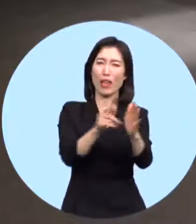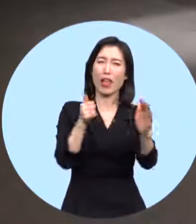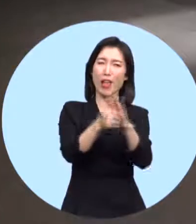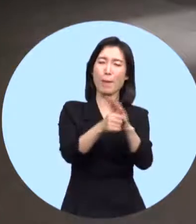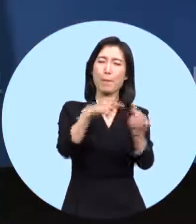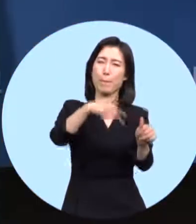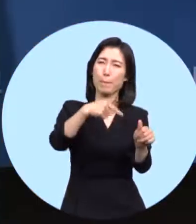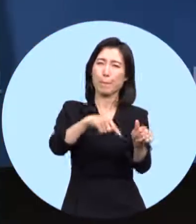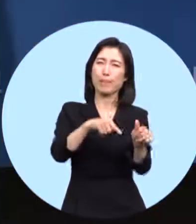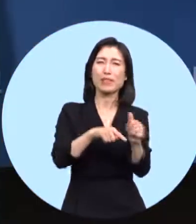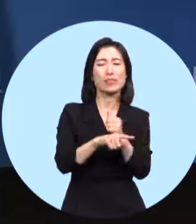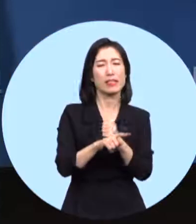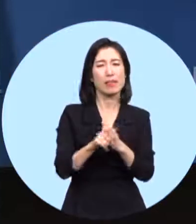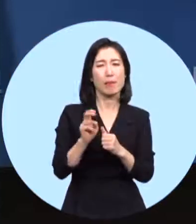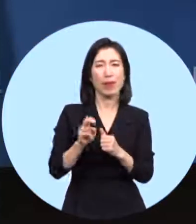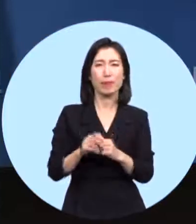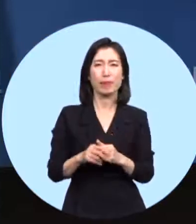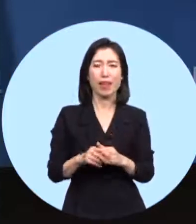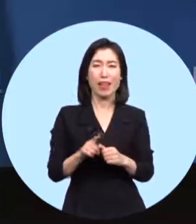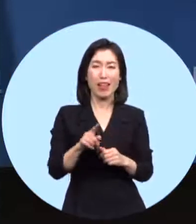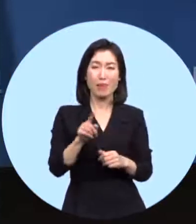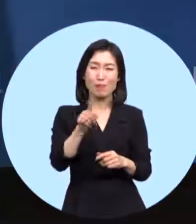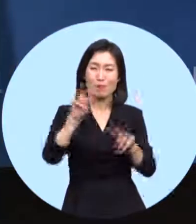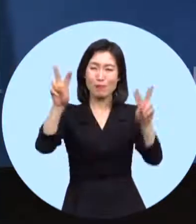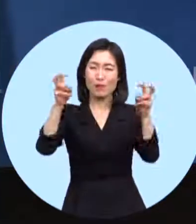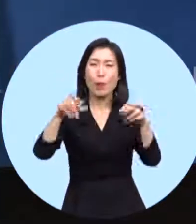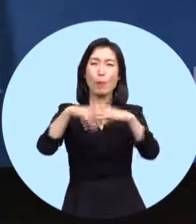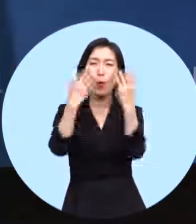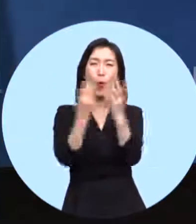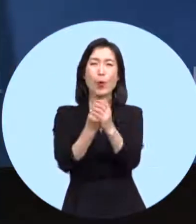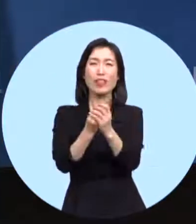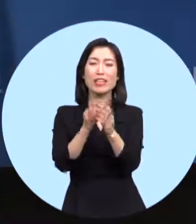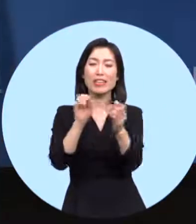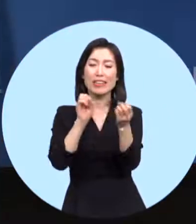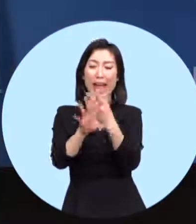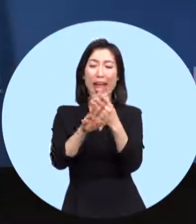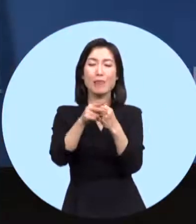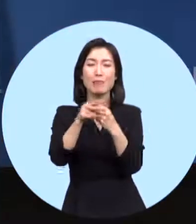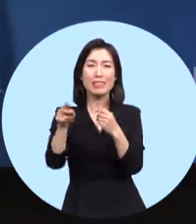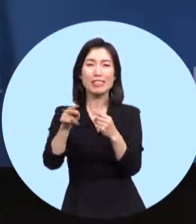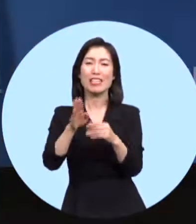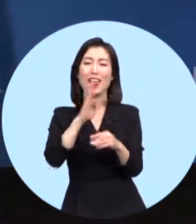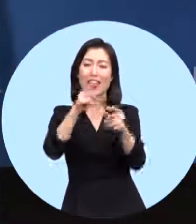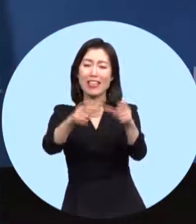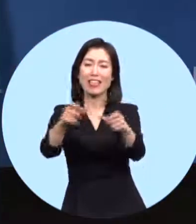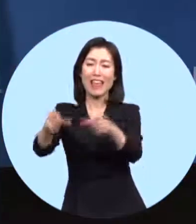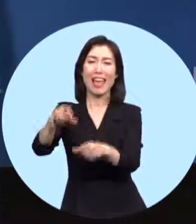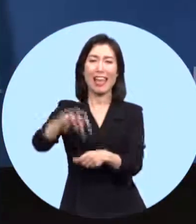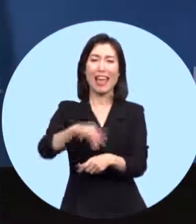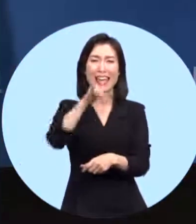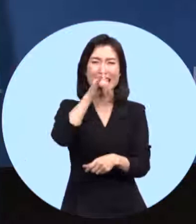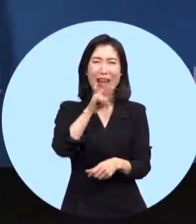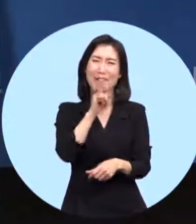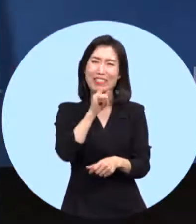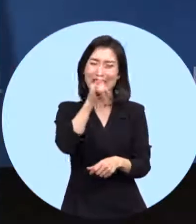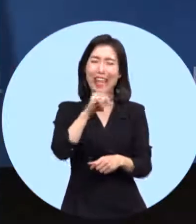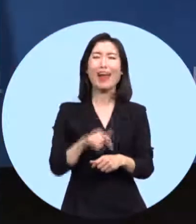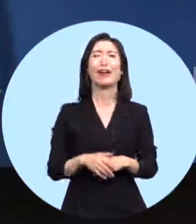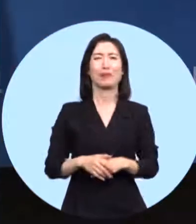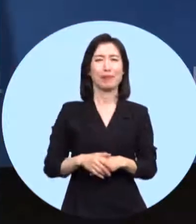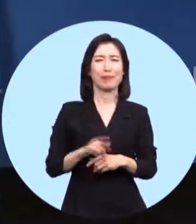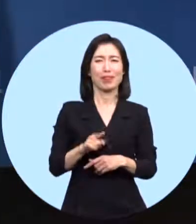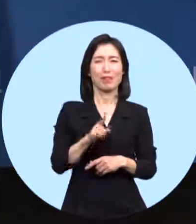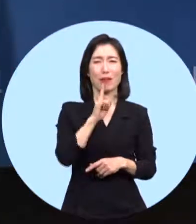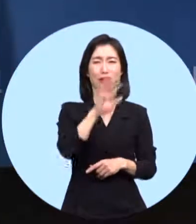다양한 시도들을 살펴보는 것 같아요. 결국은 모든 답은 현장에 있다라는 그런 어떻게 보면은 진부한 말일